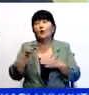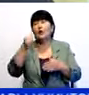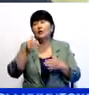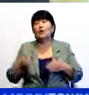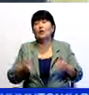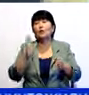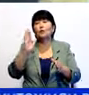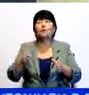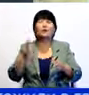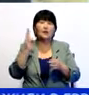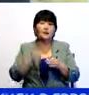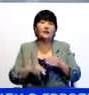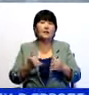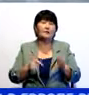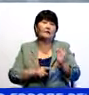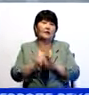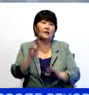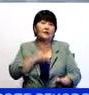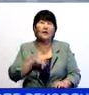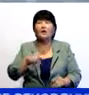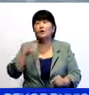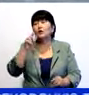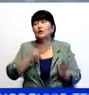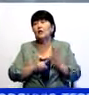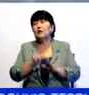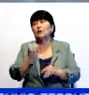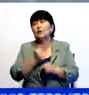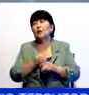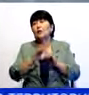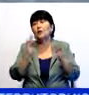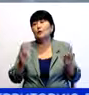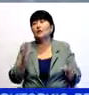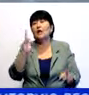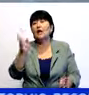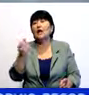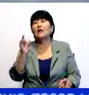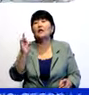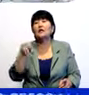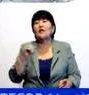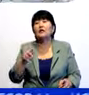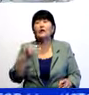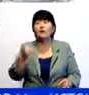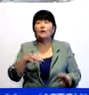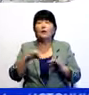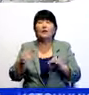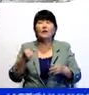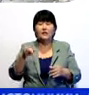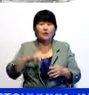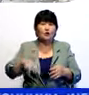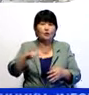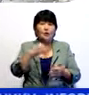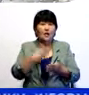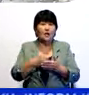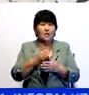дорога будет сдана в эксплуатацию. В следующем году будет сдан в эксплуатацию мост на участке Карлан. На реализацию проекта из республиканского